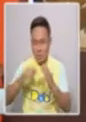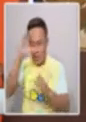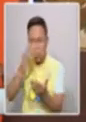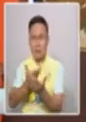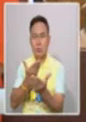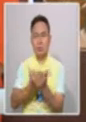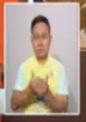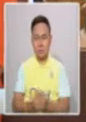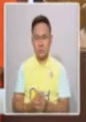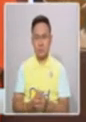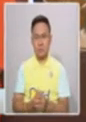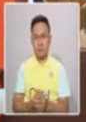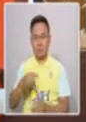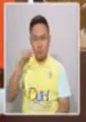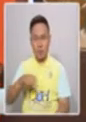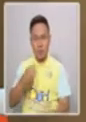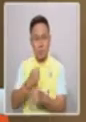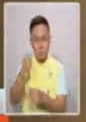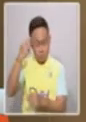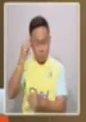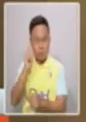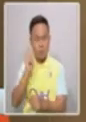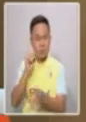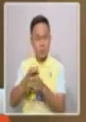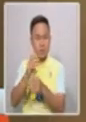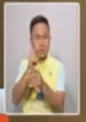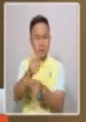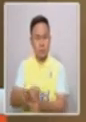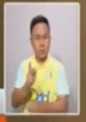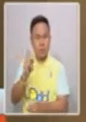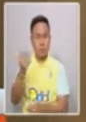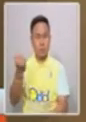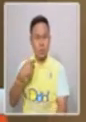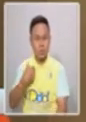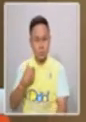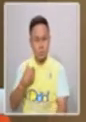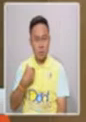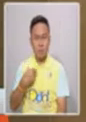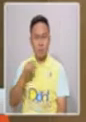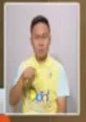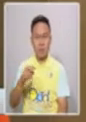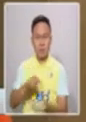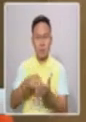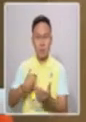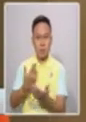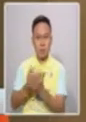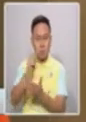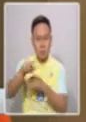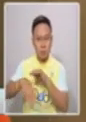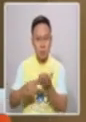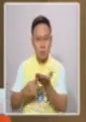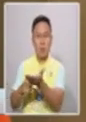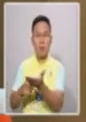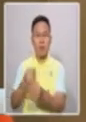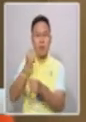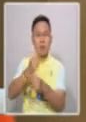ราก็บอกให ้พี่เป็นลูกค้าธกส.ฝากถอนแล้วก็มาที่ธกส.ก็บอกว่าเอาอย่างนี้นะพี่เอาอย่างนี้พี่เอาหลักฐานมาแล้วก็ไ